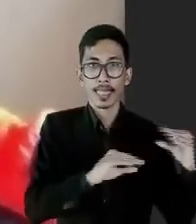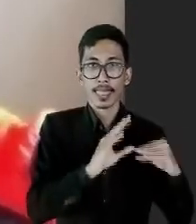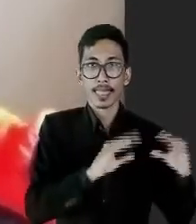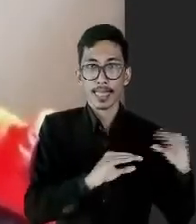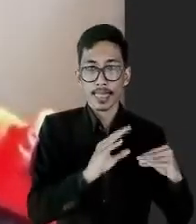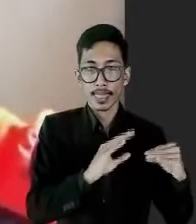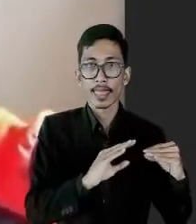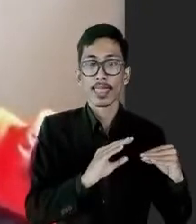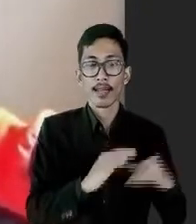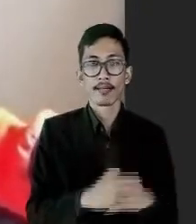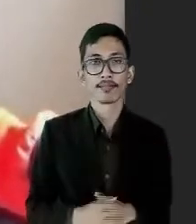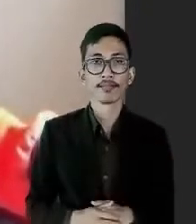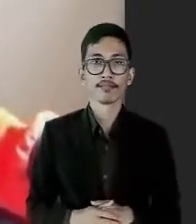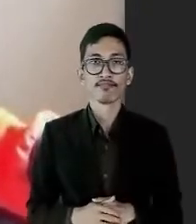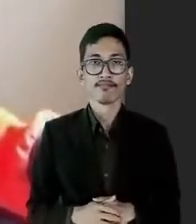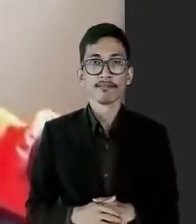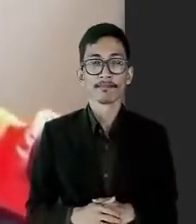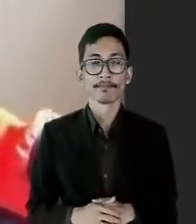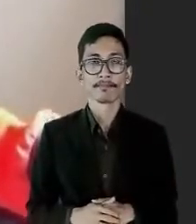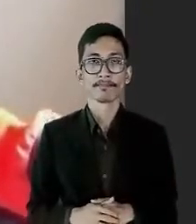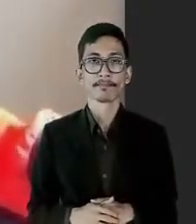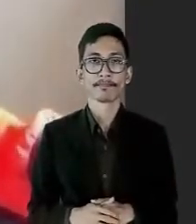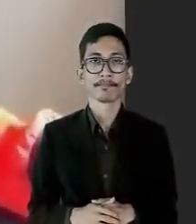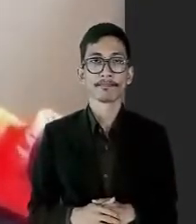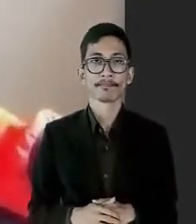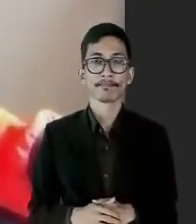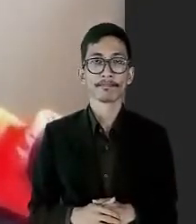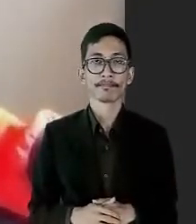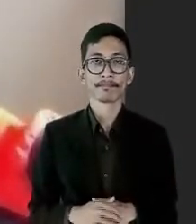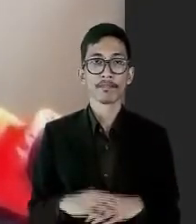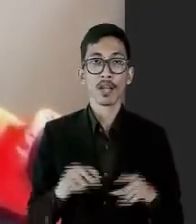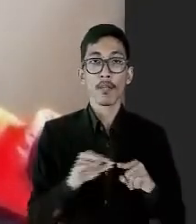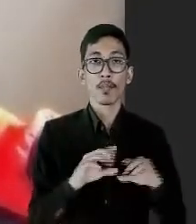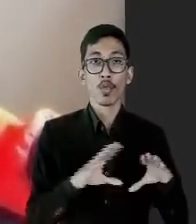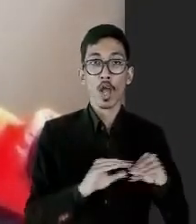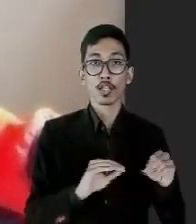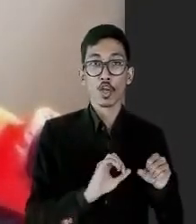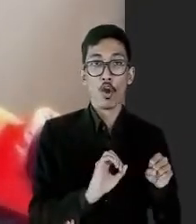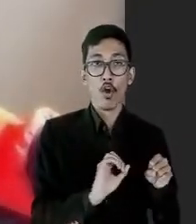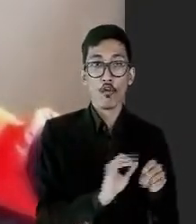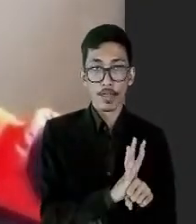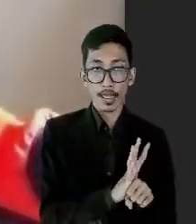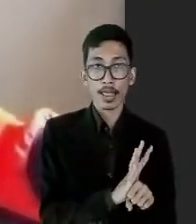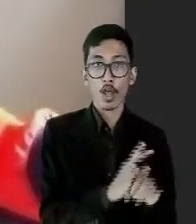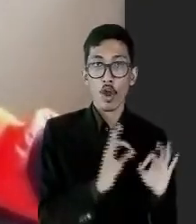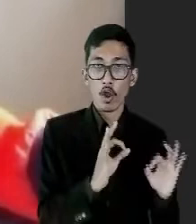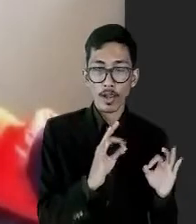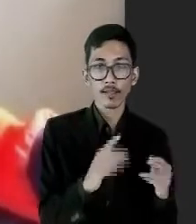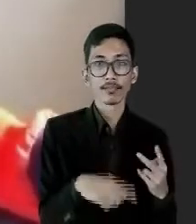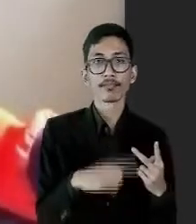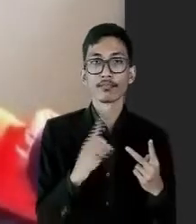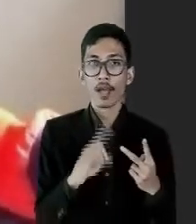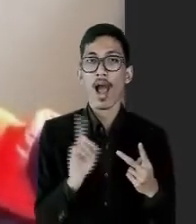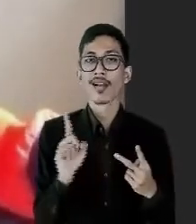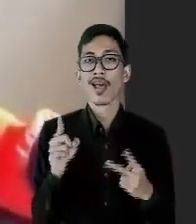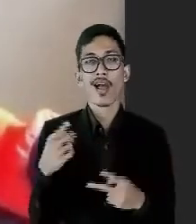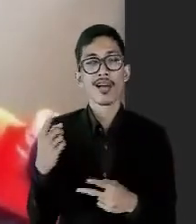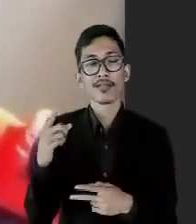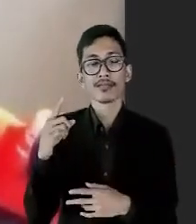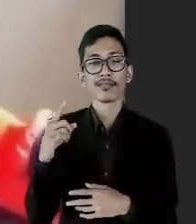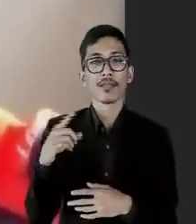Penanganan COVID-19 Kota Jayapura dan ditindaklanjuti dengan kebijakan-kebijakan pemerintah daerah